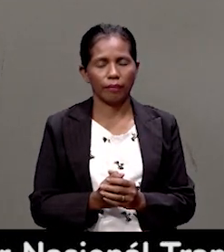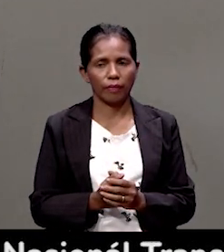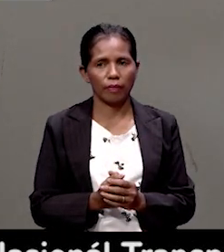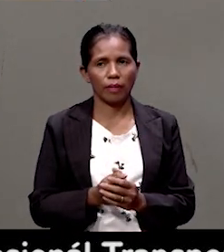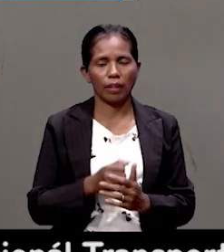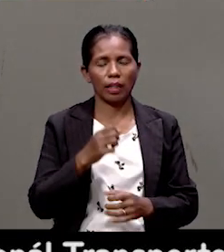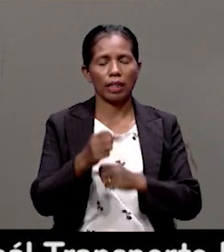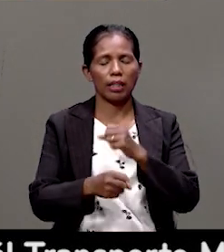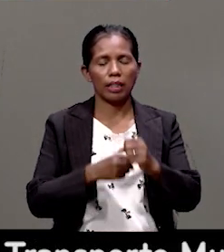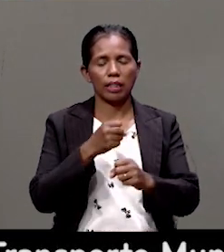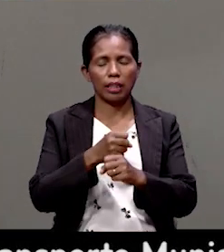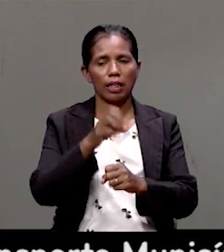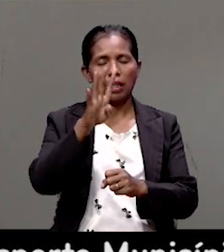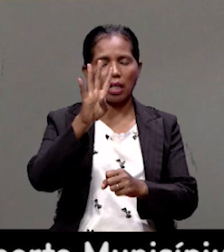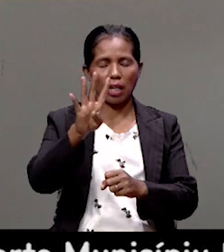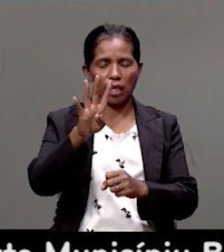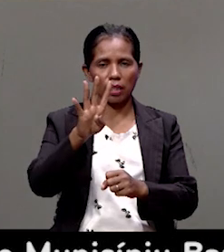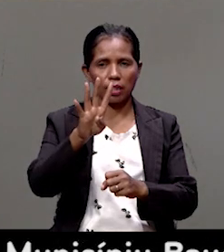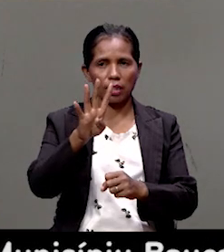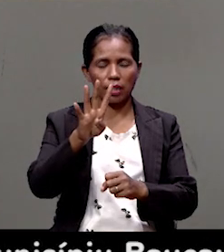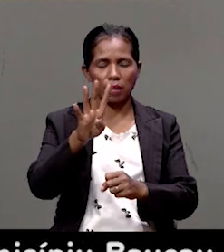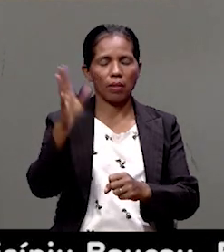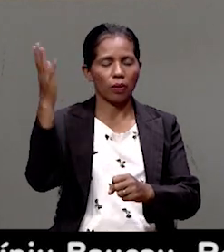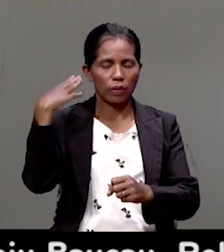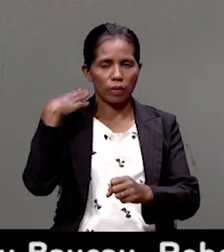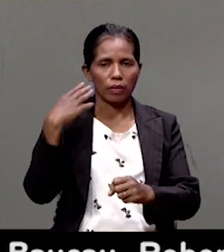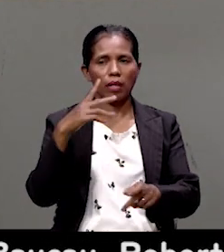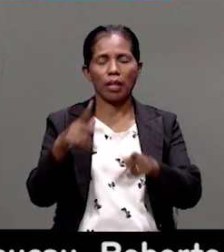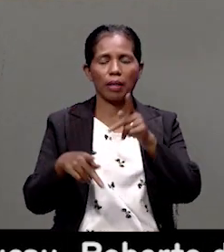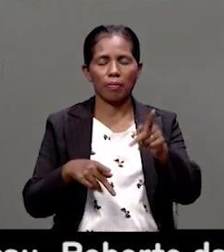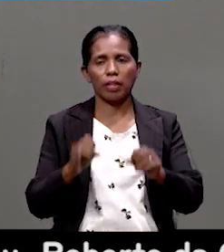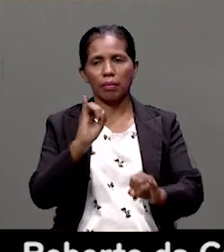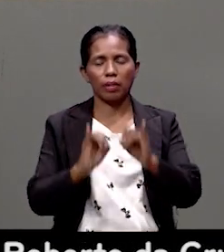tinan hat bakutuk ne independen sempre melior